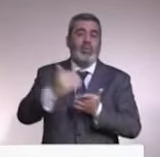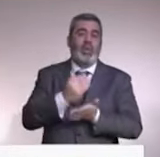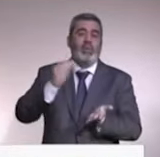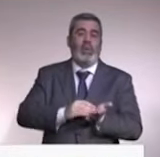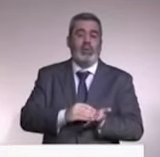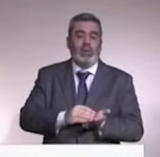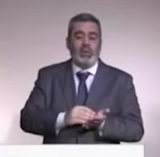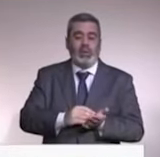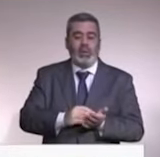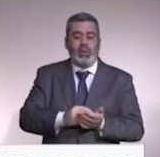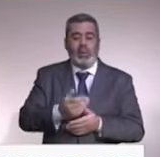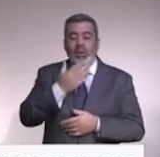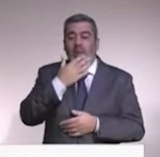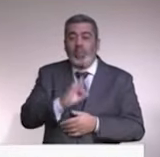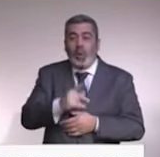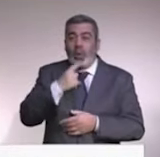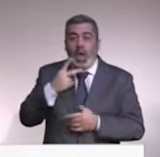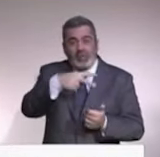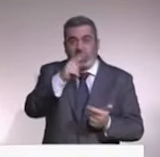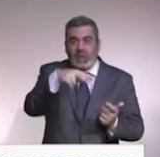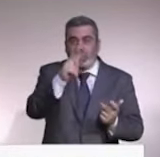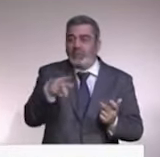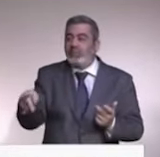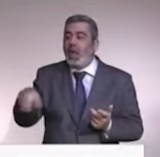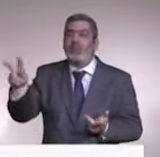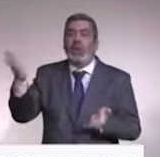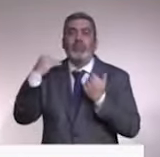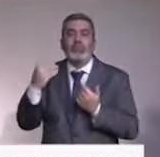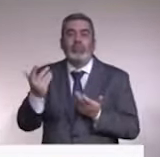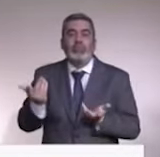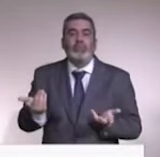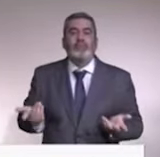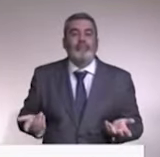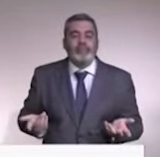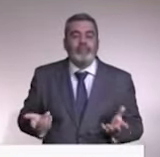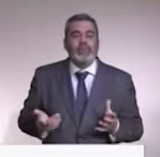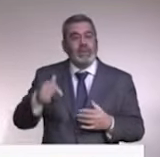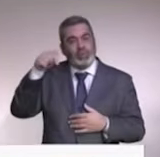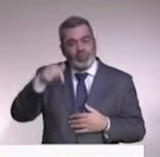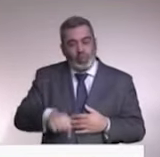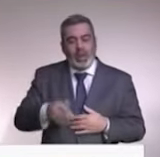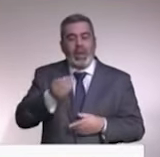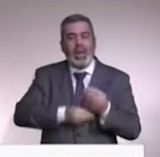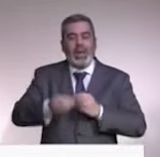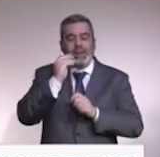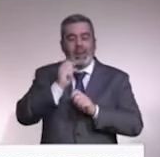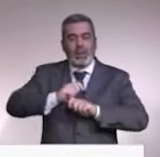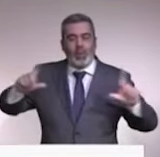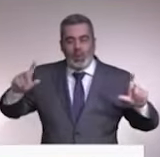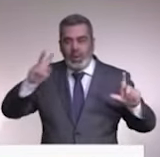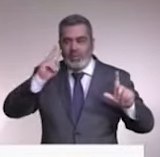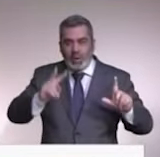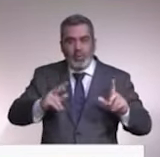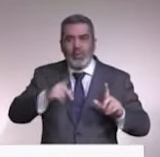λόγο είχαν προσωπική διαφορά, δεν είδαν αύξηση. Είμαστε σήμερα στην θέση να έχουμε μια καλύτερη εικόνα για την υλοποίηση